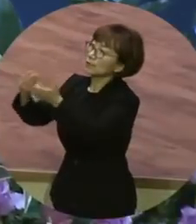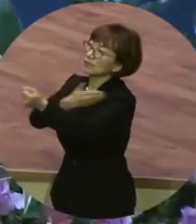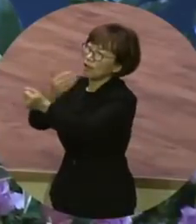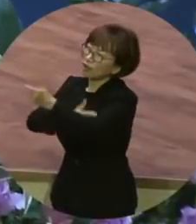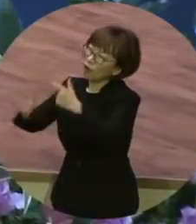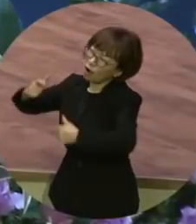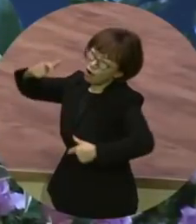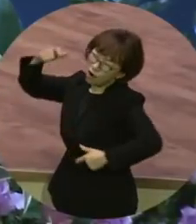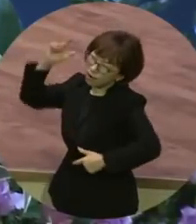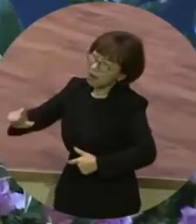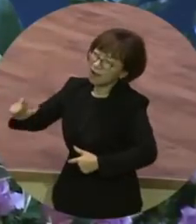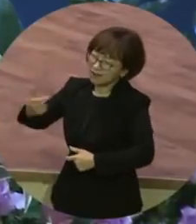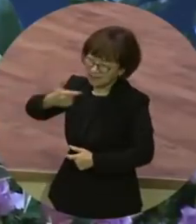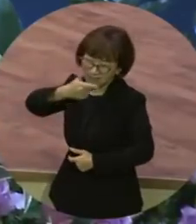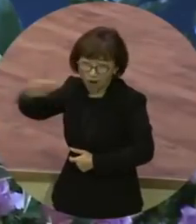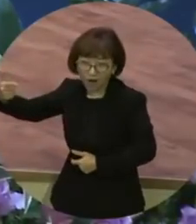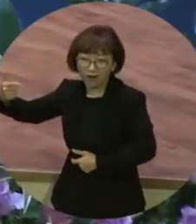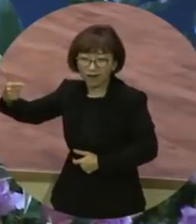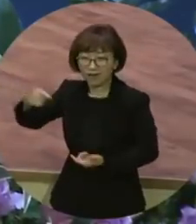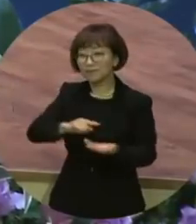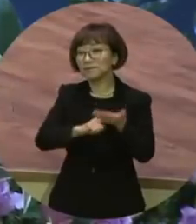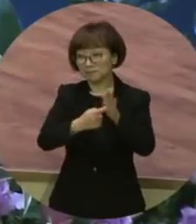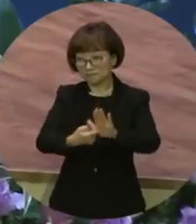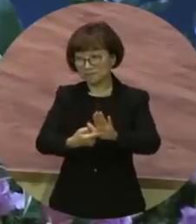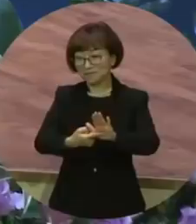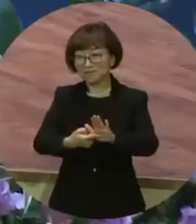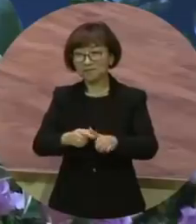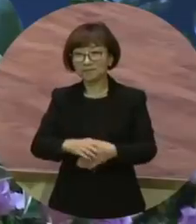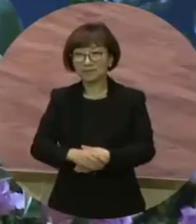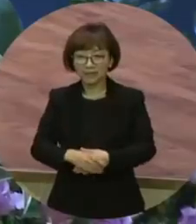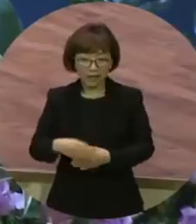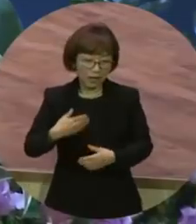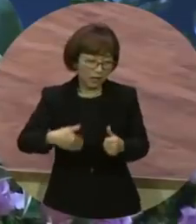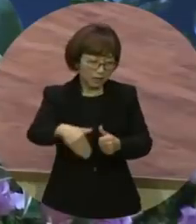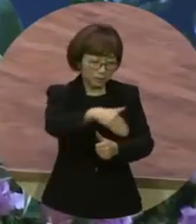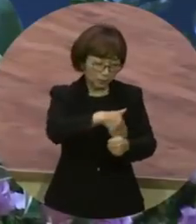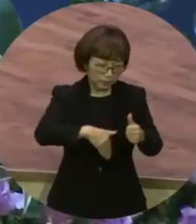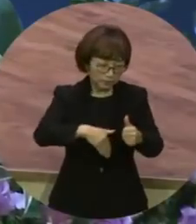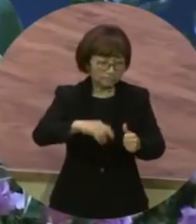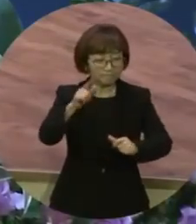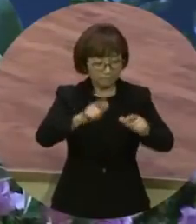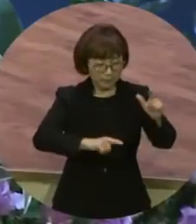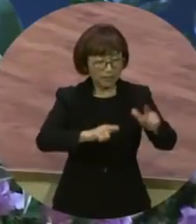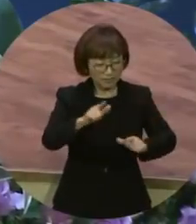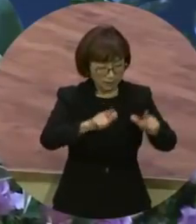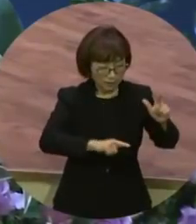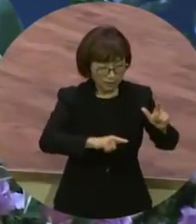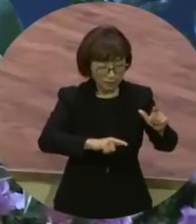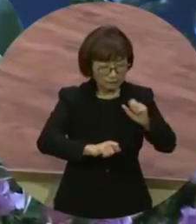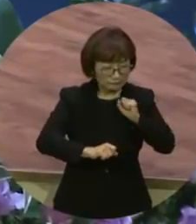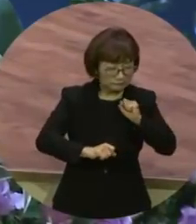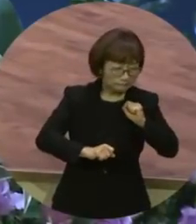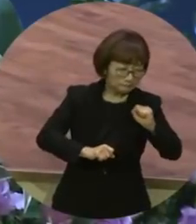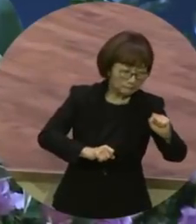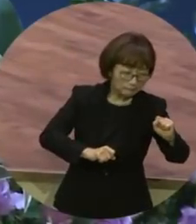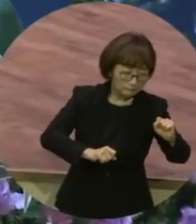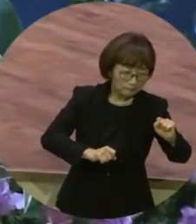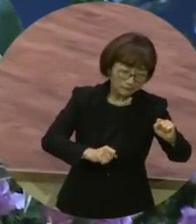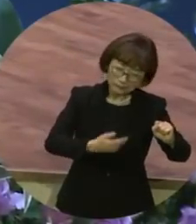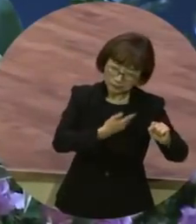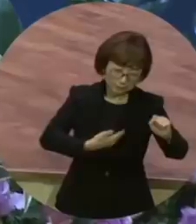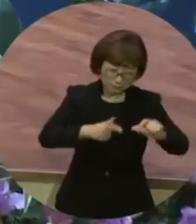것이에요. 상태가 중요하지만 환경이 중요하지만 거기에 좌우되는 사람은 절대 제자는